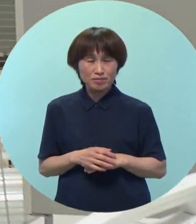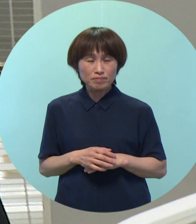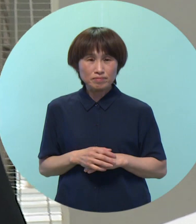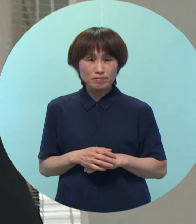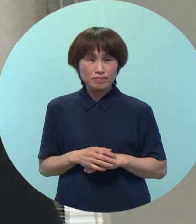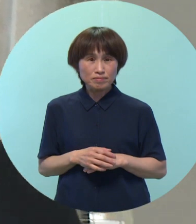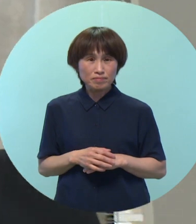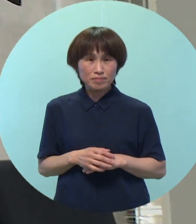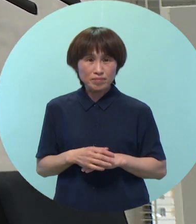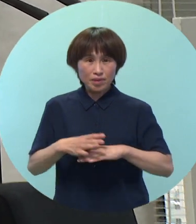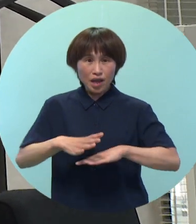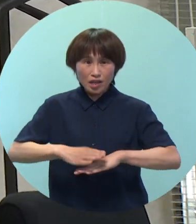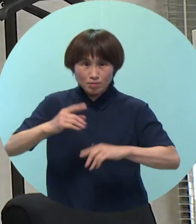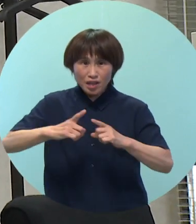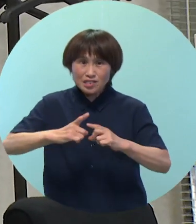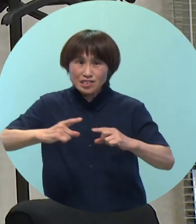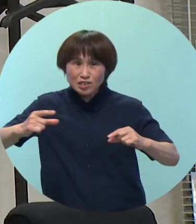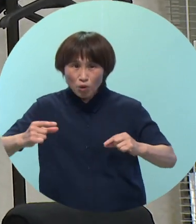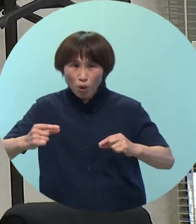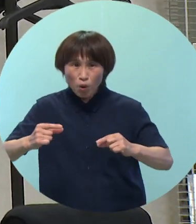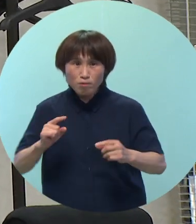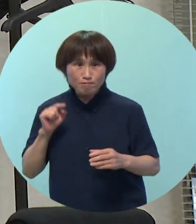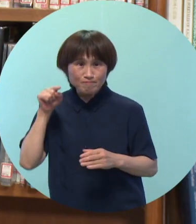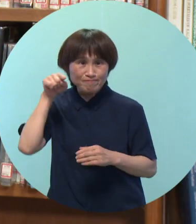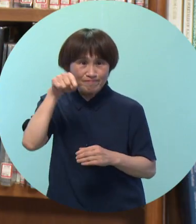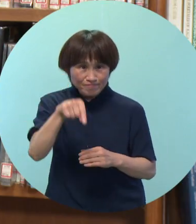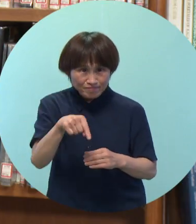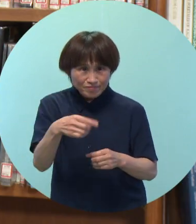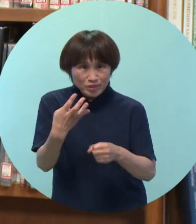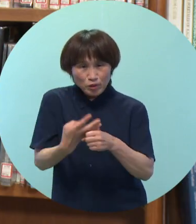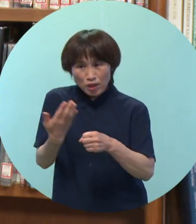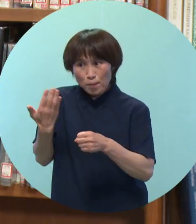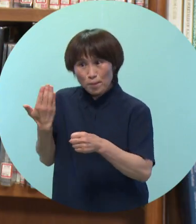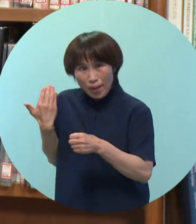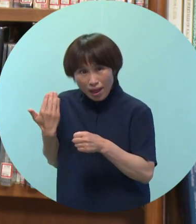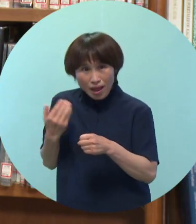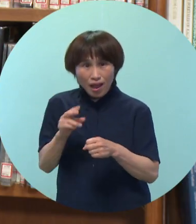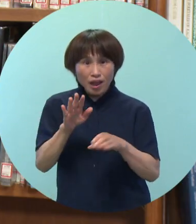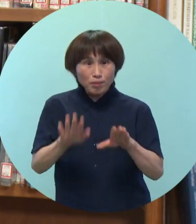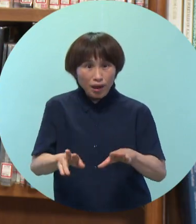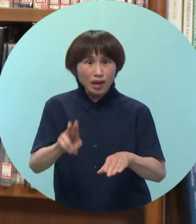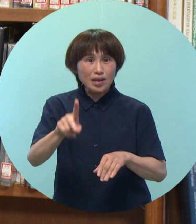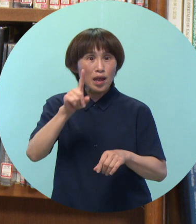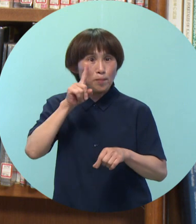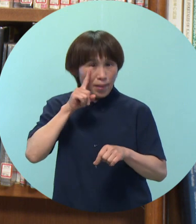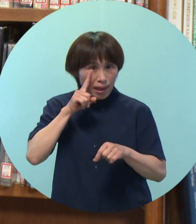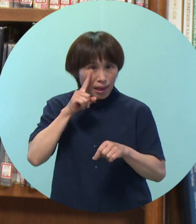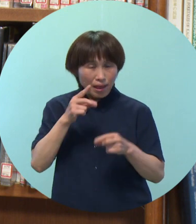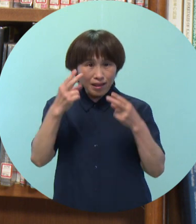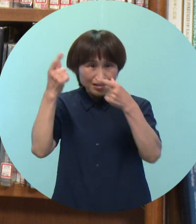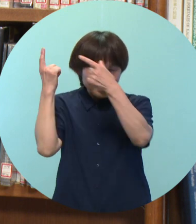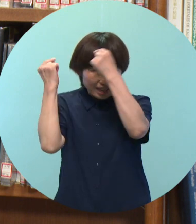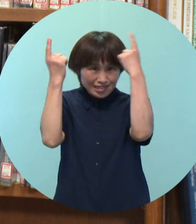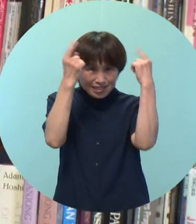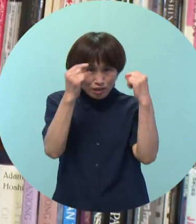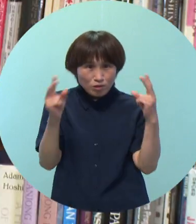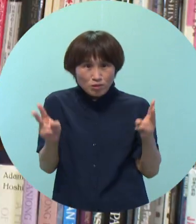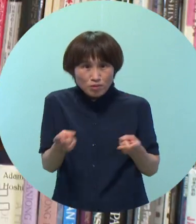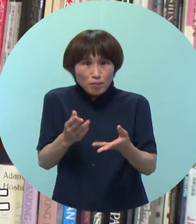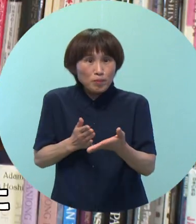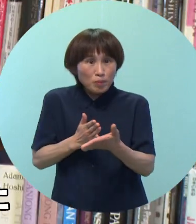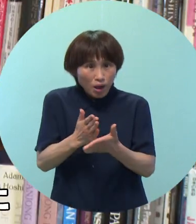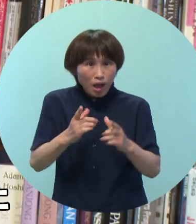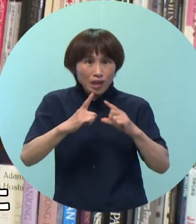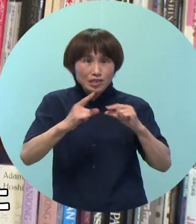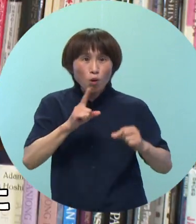目。初めて日本へ来たのは4年前。 大学の専攻が日本語と日本文化で、もとも